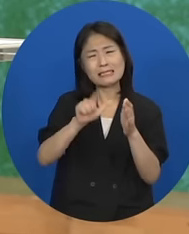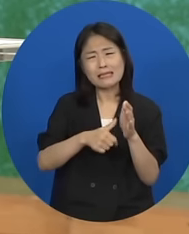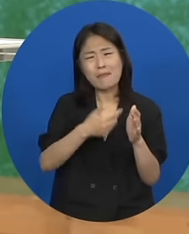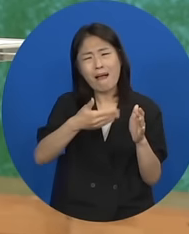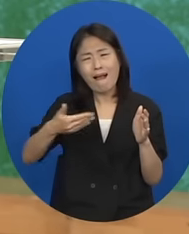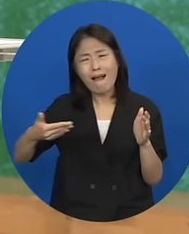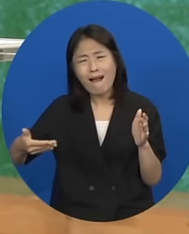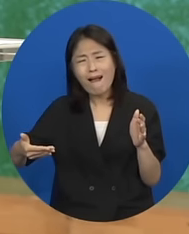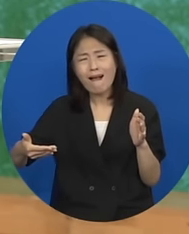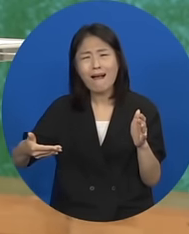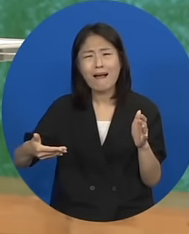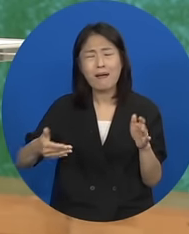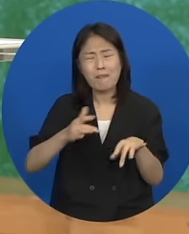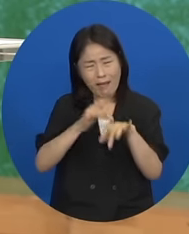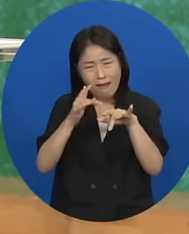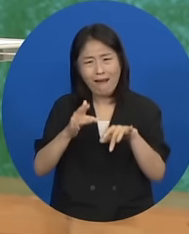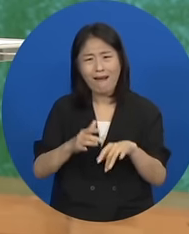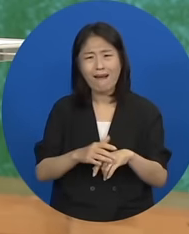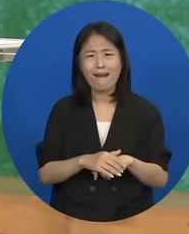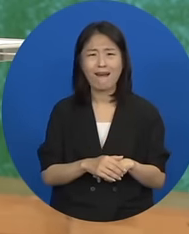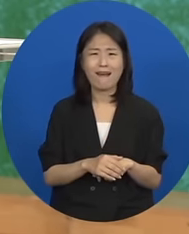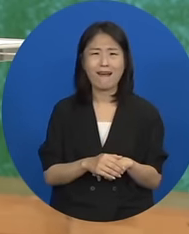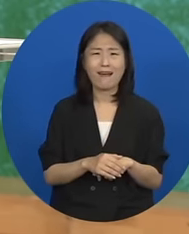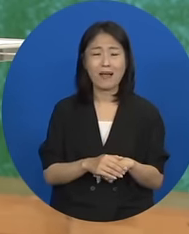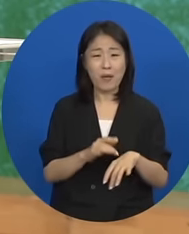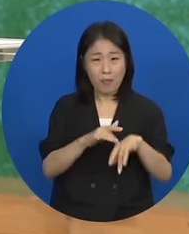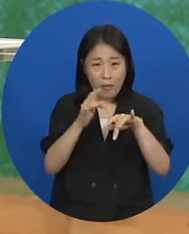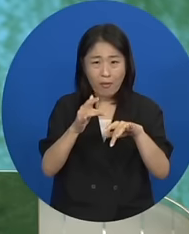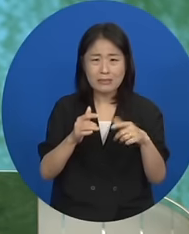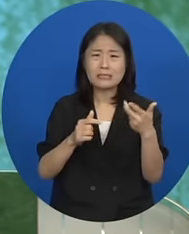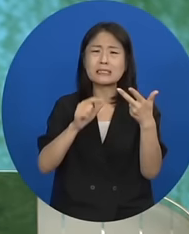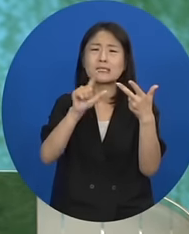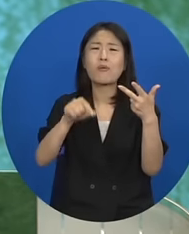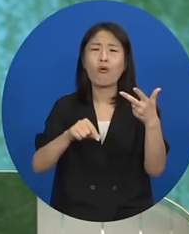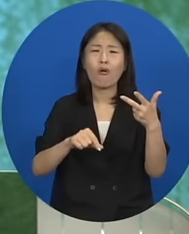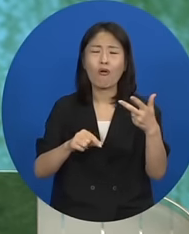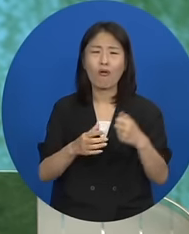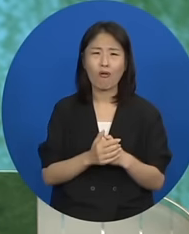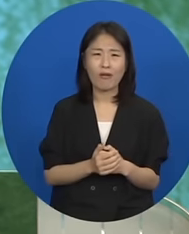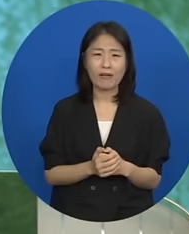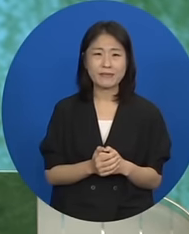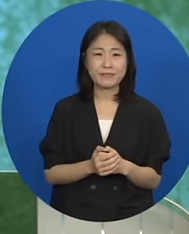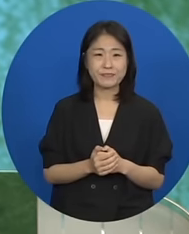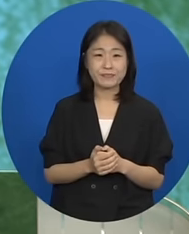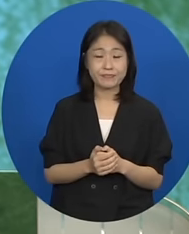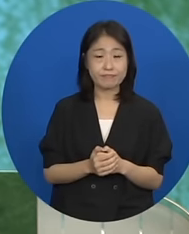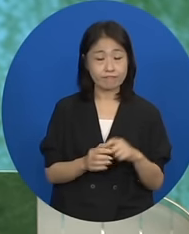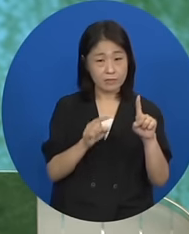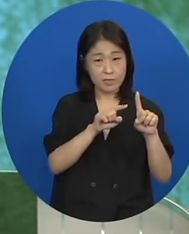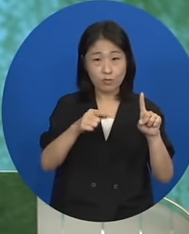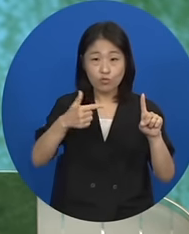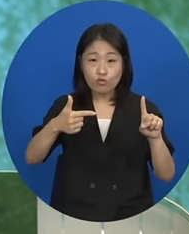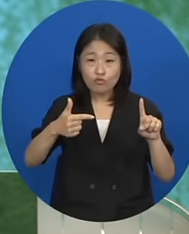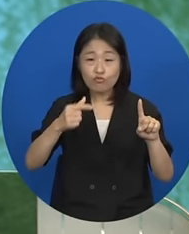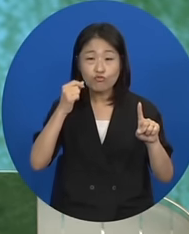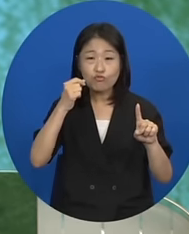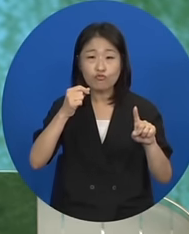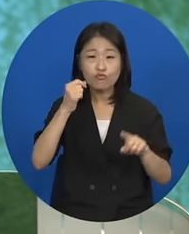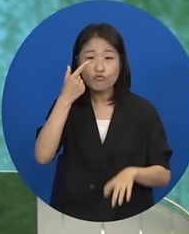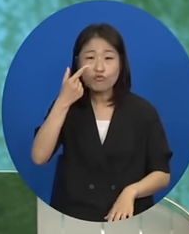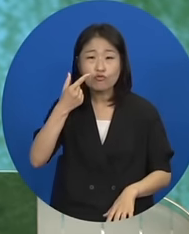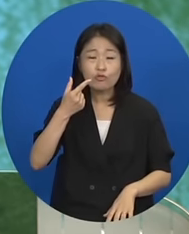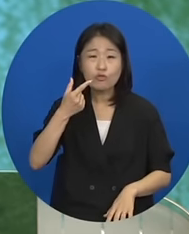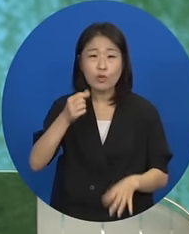어찌나 금만 가는지 아 벌써 7월입니다 여러분 지난 전반기 어떻게 보내셨습니까 한번